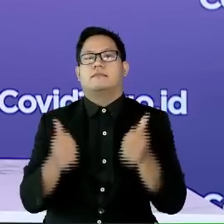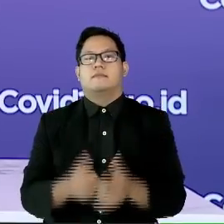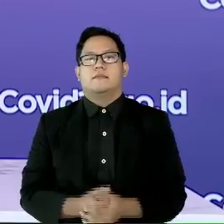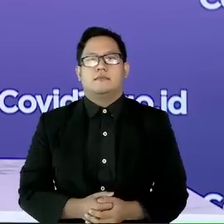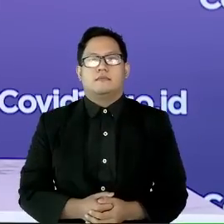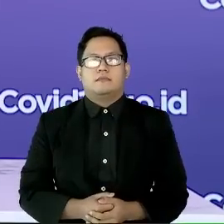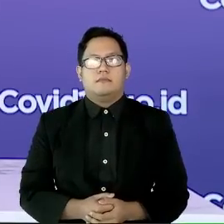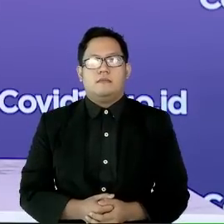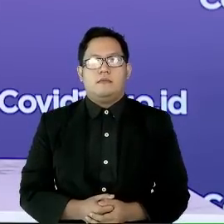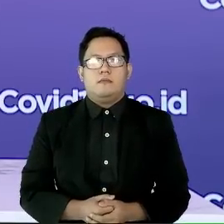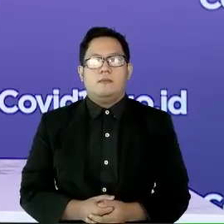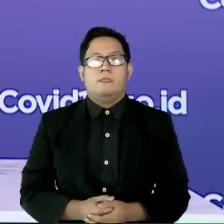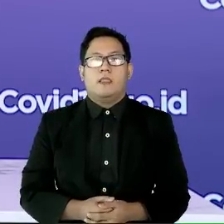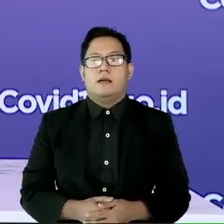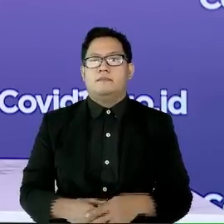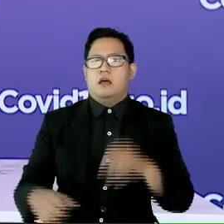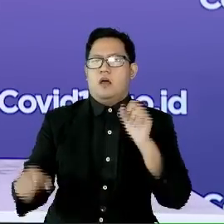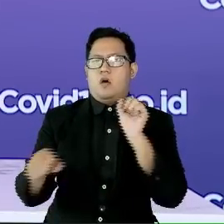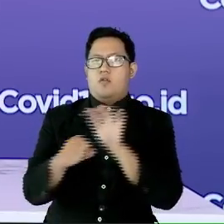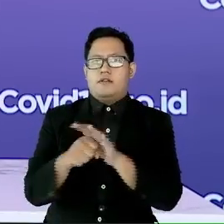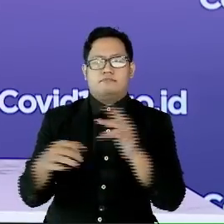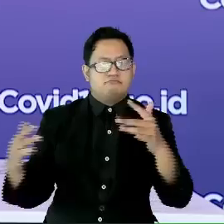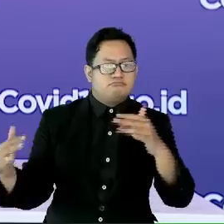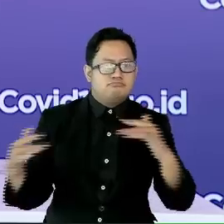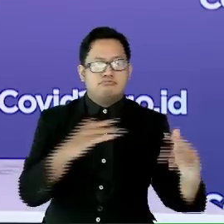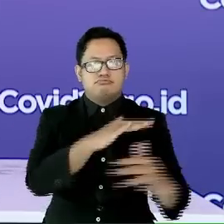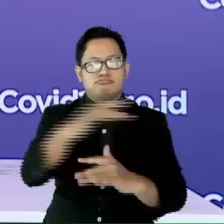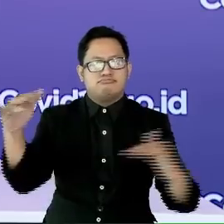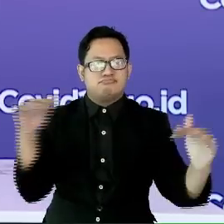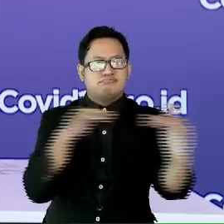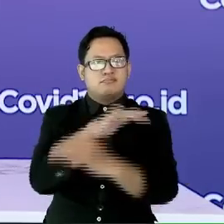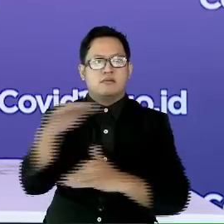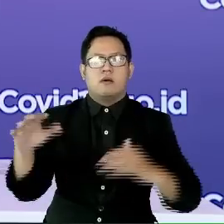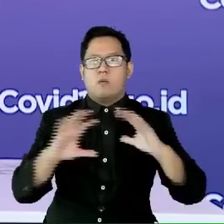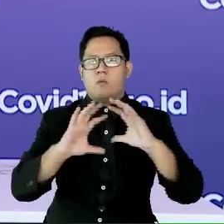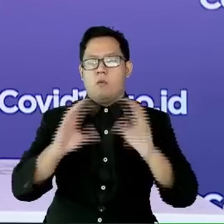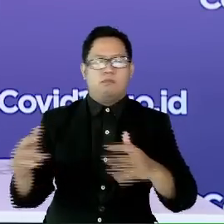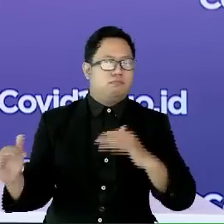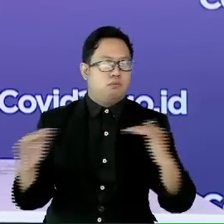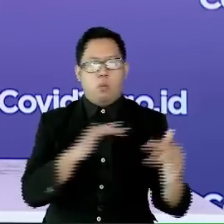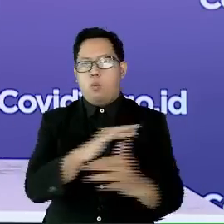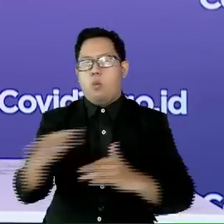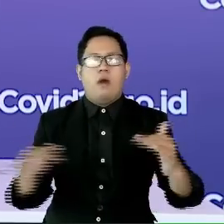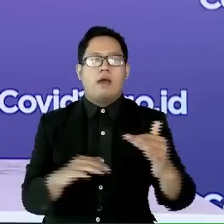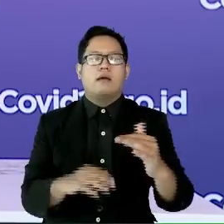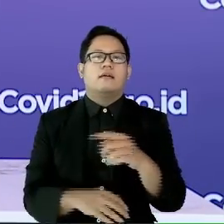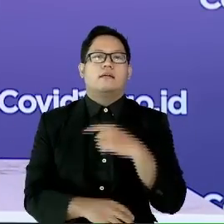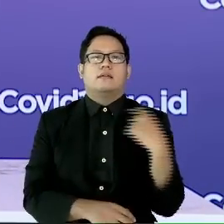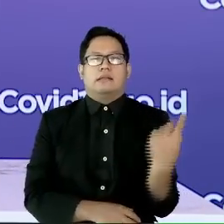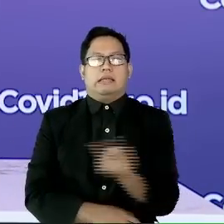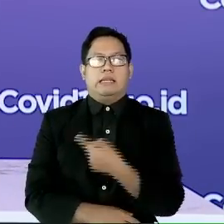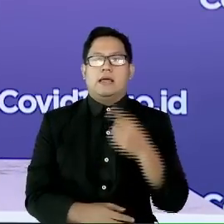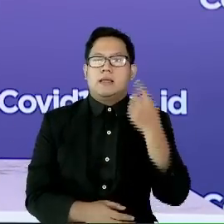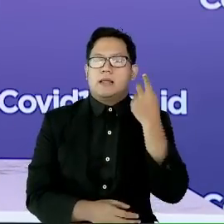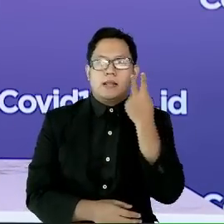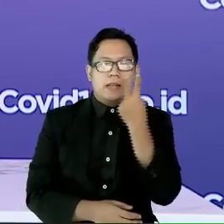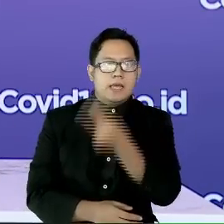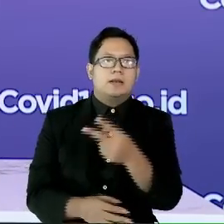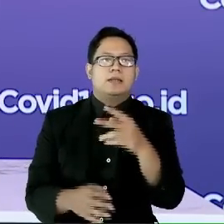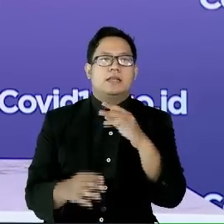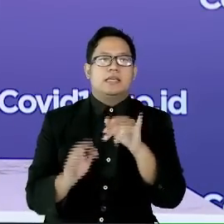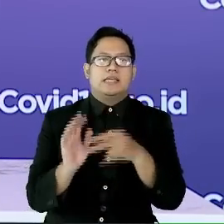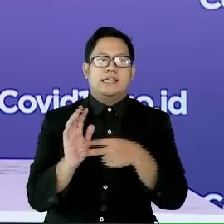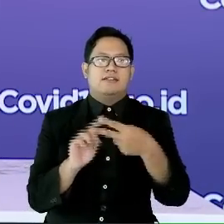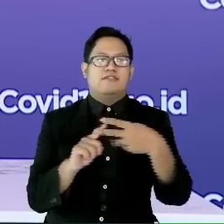Selama COVID-19 terus beredar dan bermutasi secara global, kita akan melihat lonjakan infeksi secara